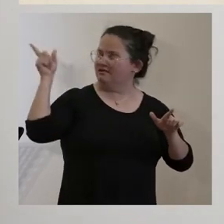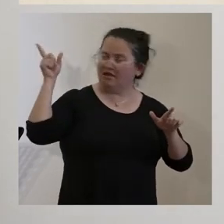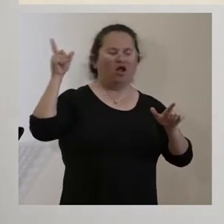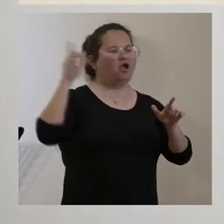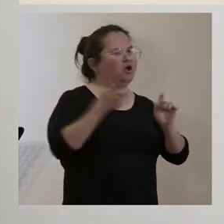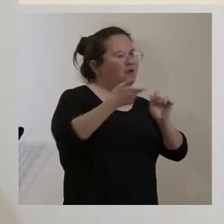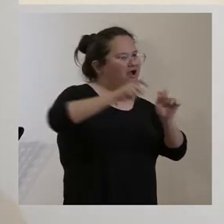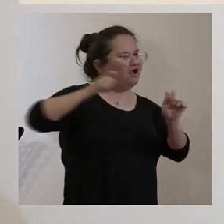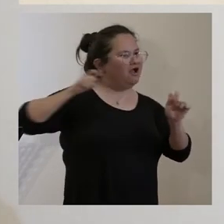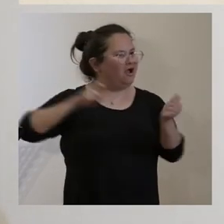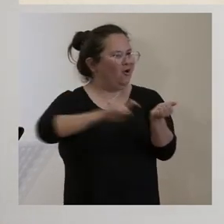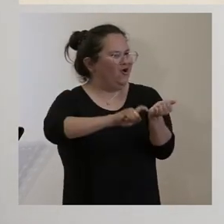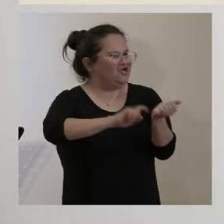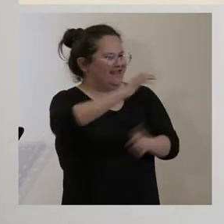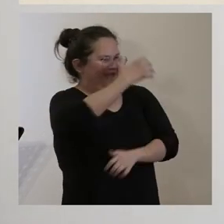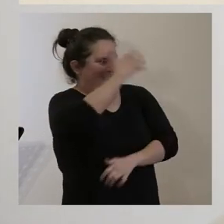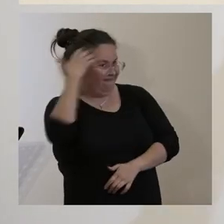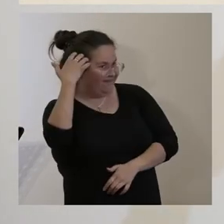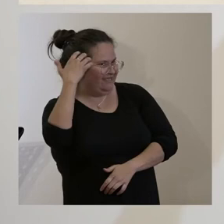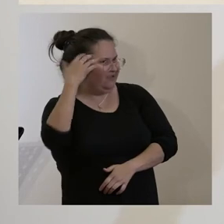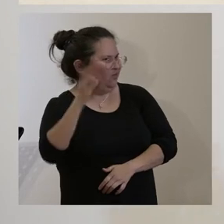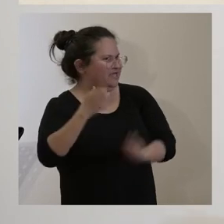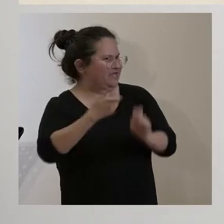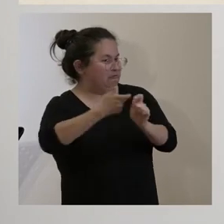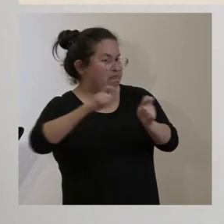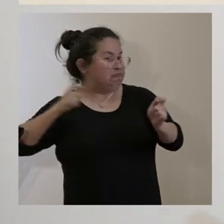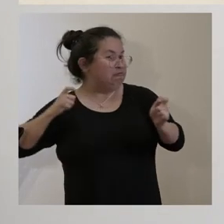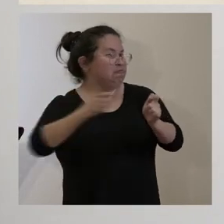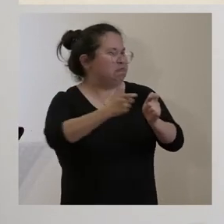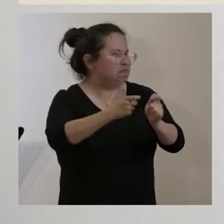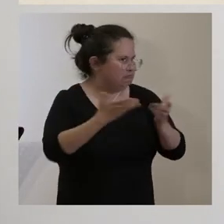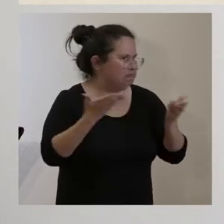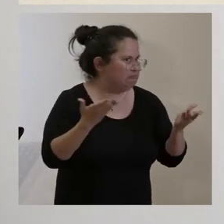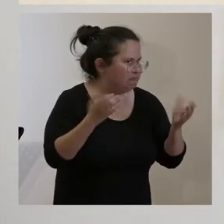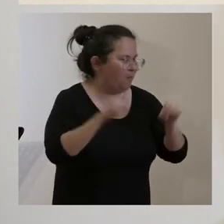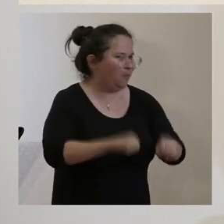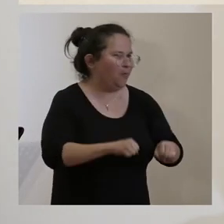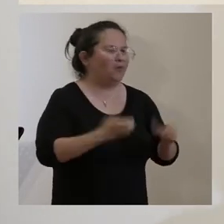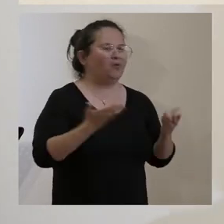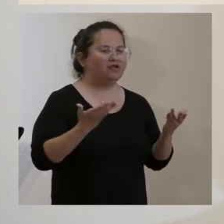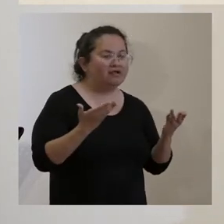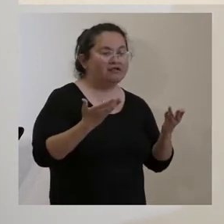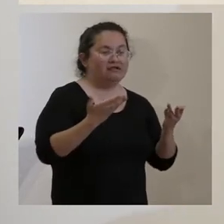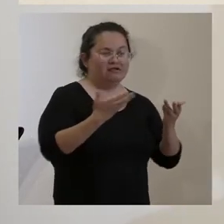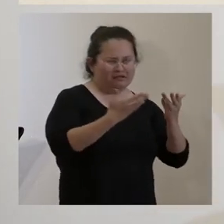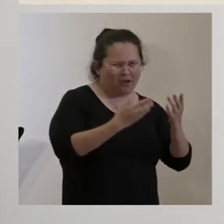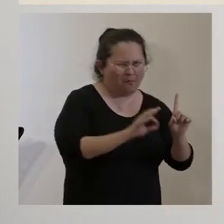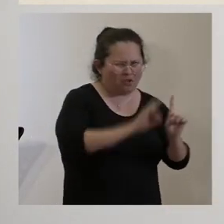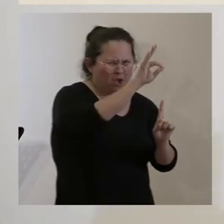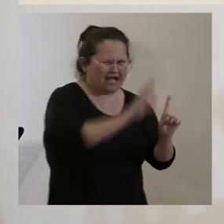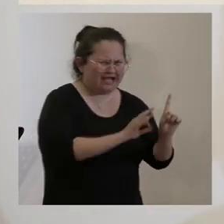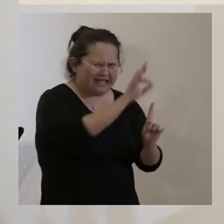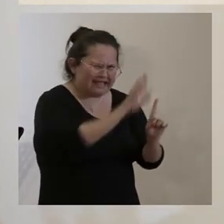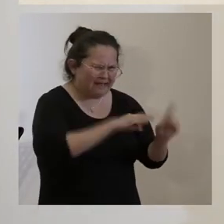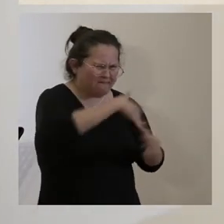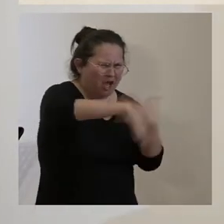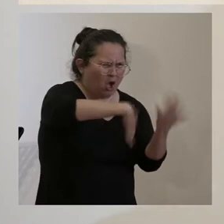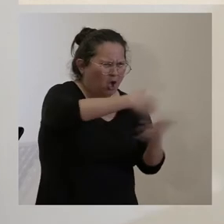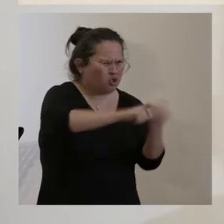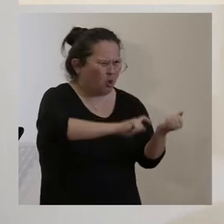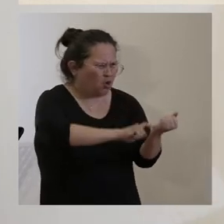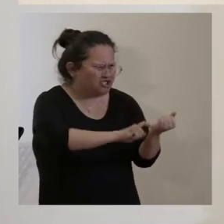Certains historiens ajoutent à cette définition l'idée d'une échelle variée de métissage dont Jacques Grasset de Saint-Sauveur